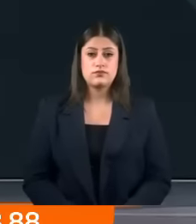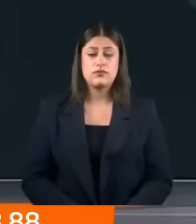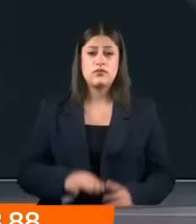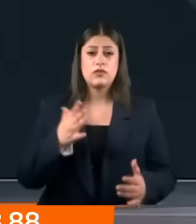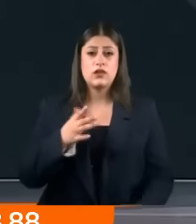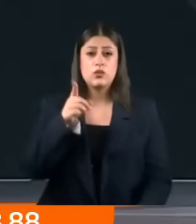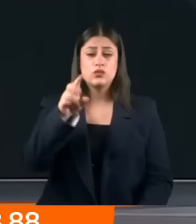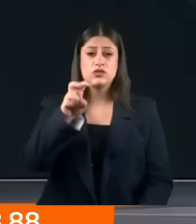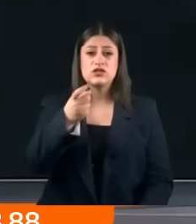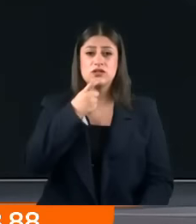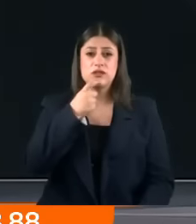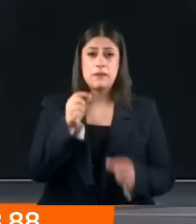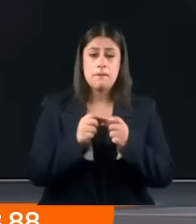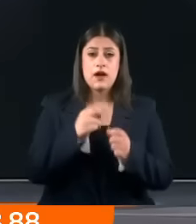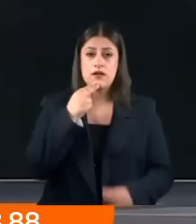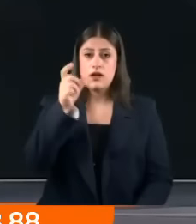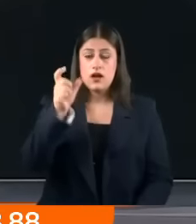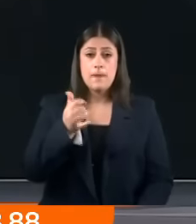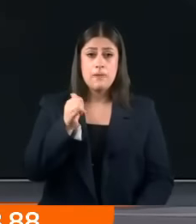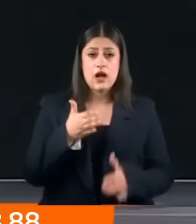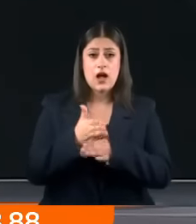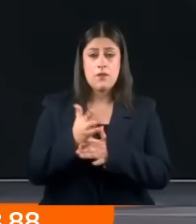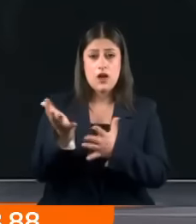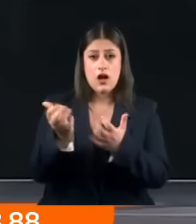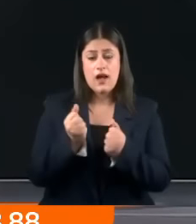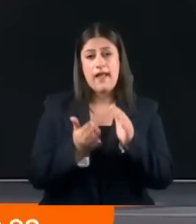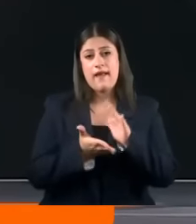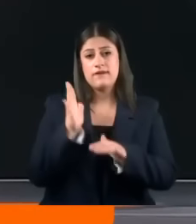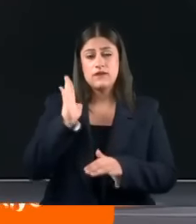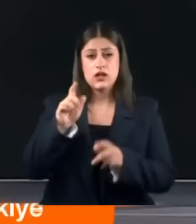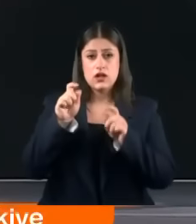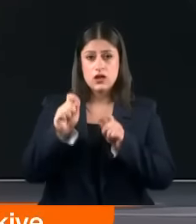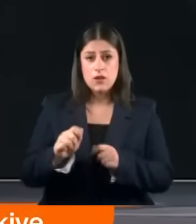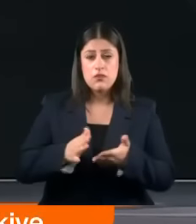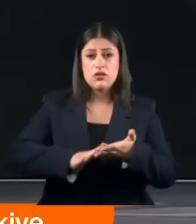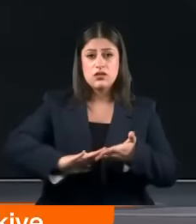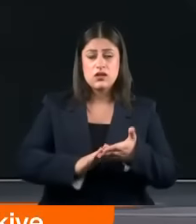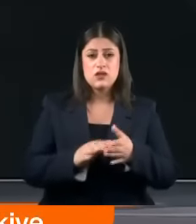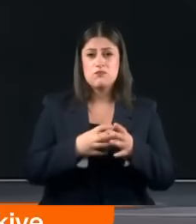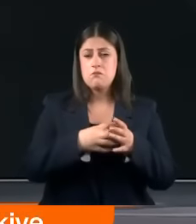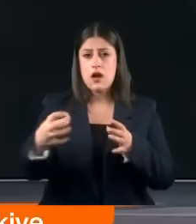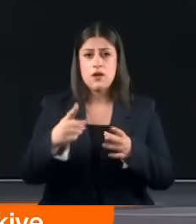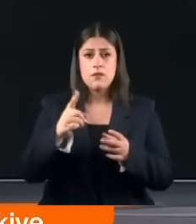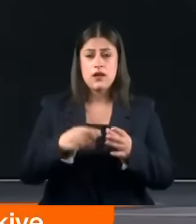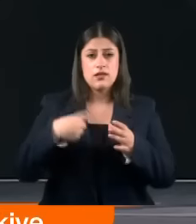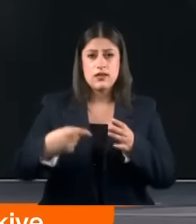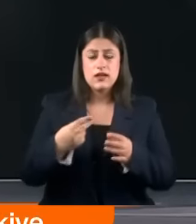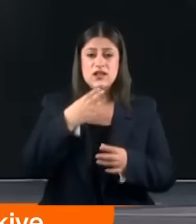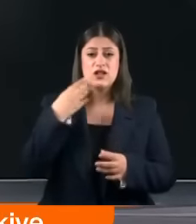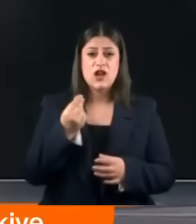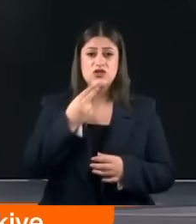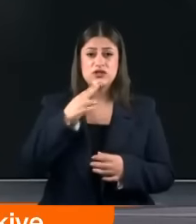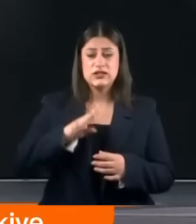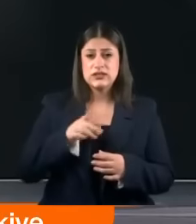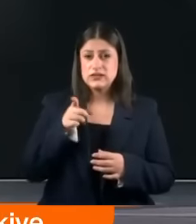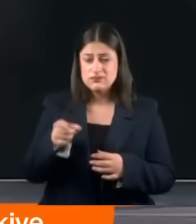Henüz 18'indeydi Berra Eraslan, bakkaldan ekmek almış evine dönüyordu. Tırdan fırlayan bir tekerlek genç kıza isabet